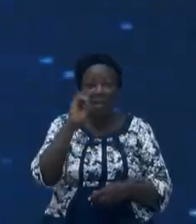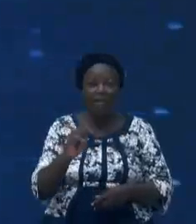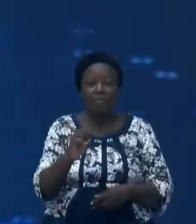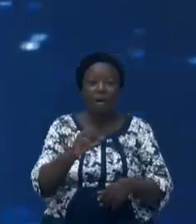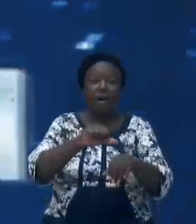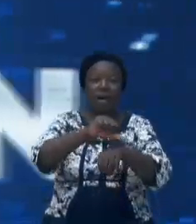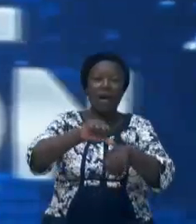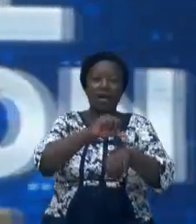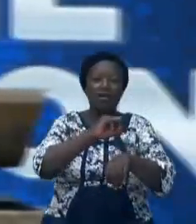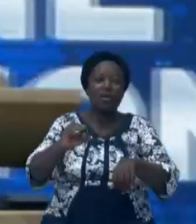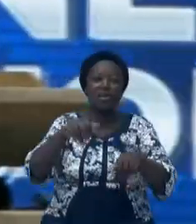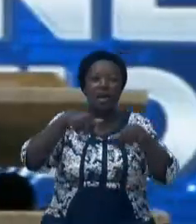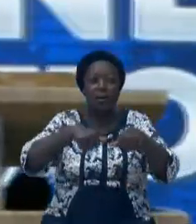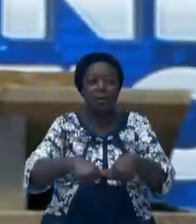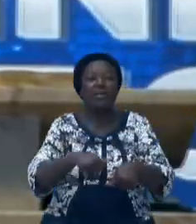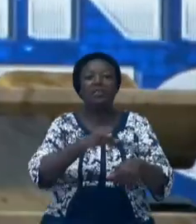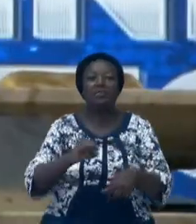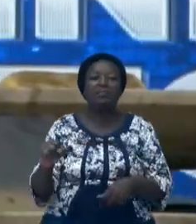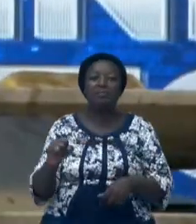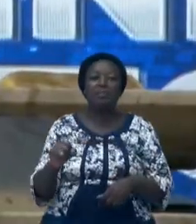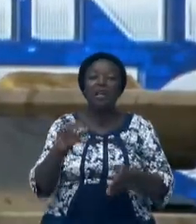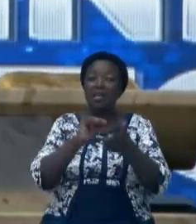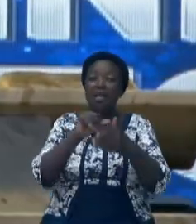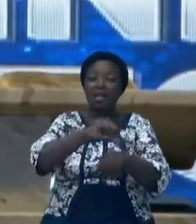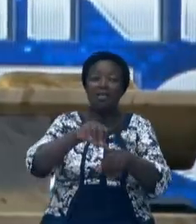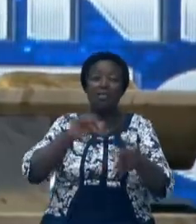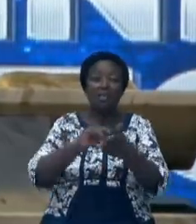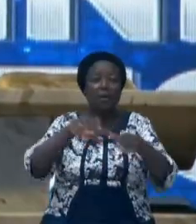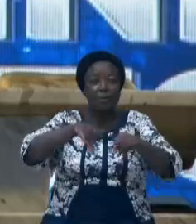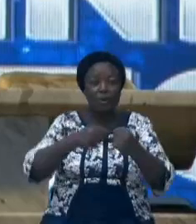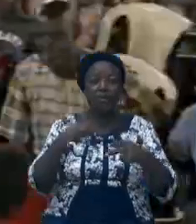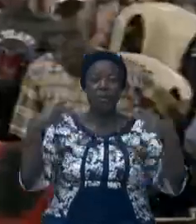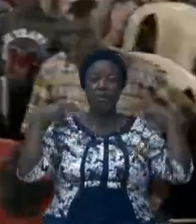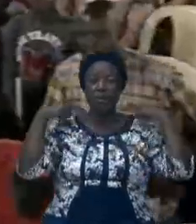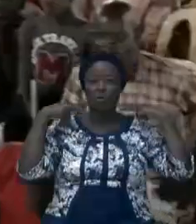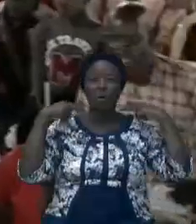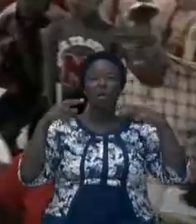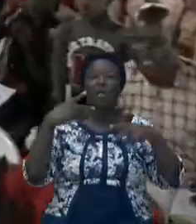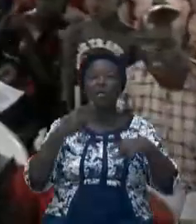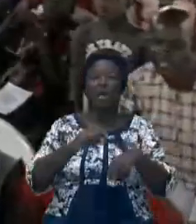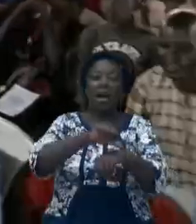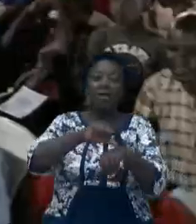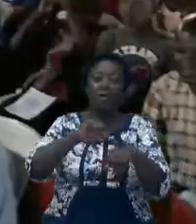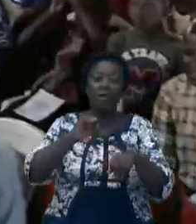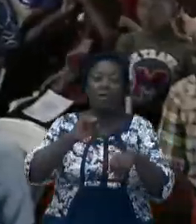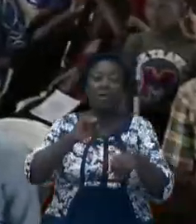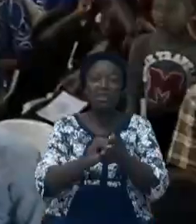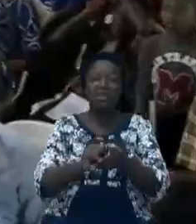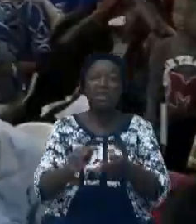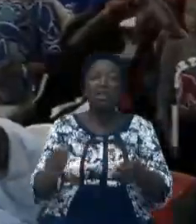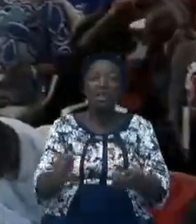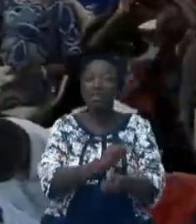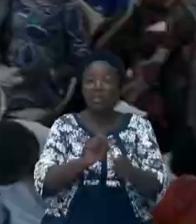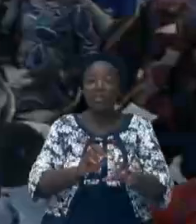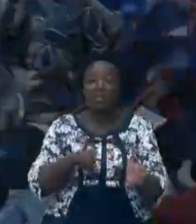éternellement pour toujours l'onction qui demeure c'est en actions qui